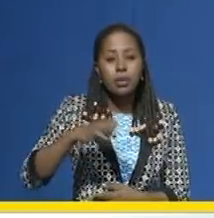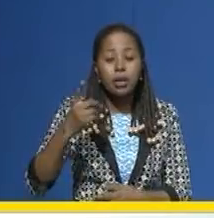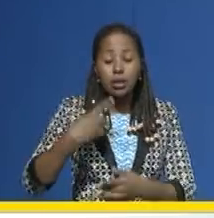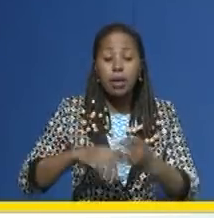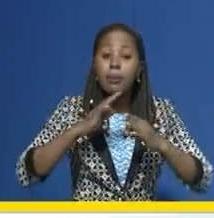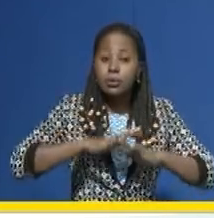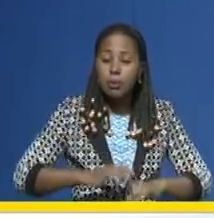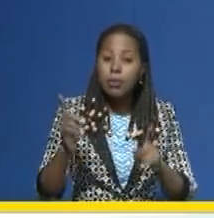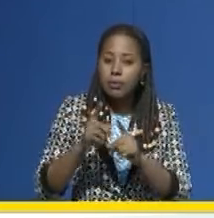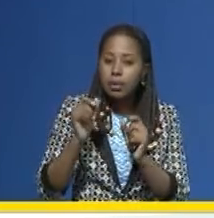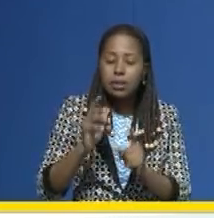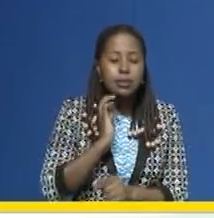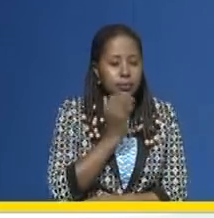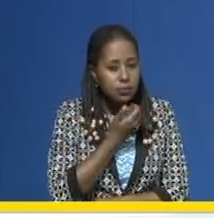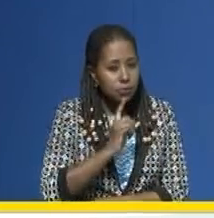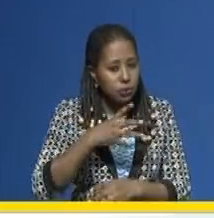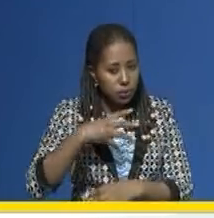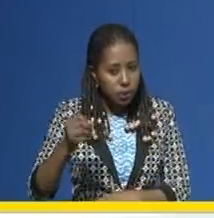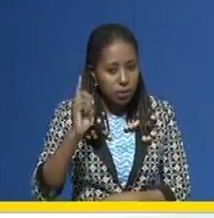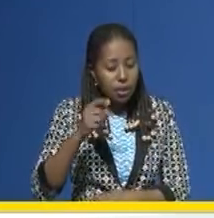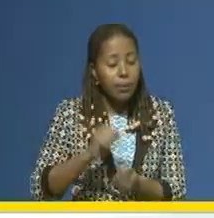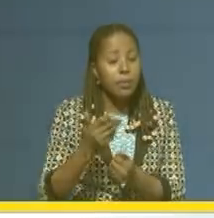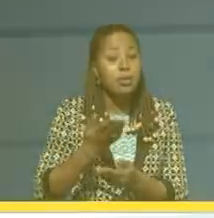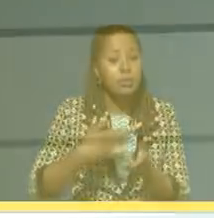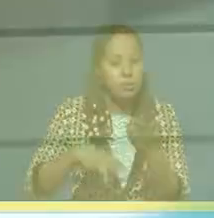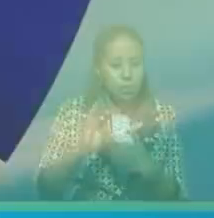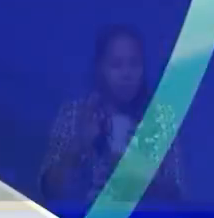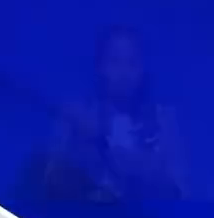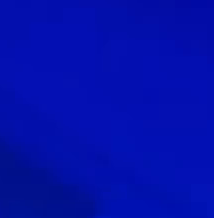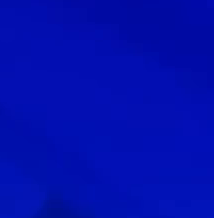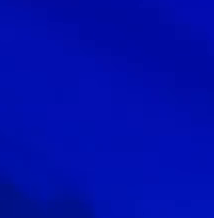katika mapumziko mafupi, lakini tafadhali usiondoke, tunayo mengine zaidi.